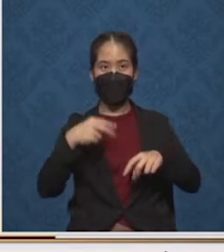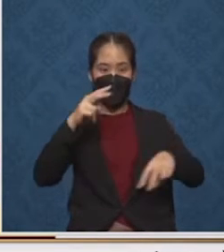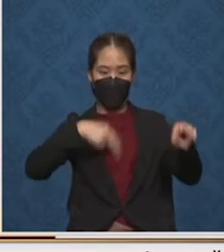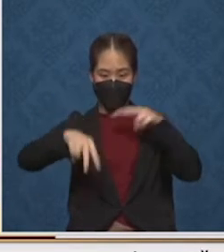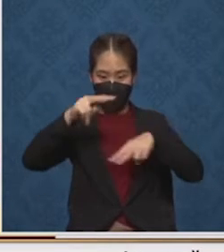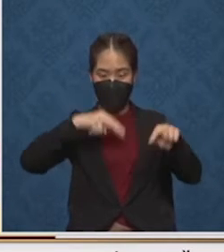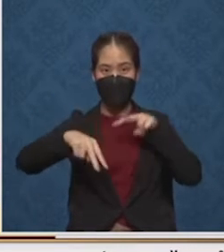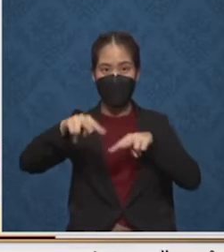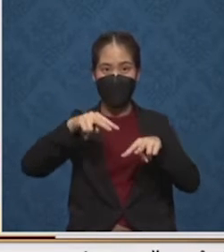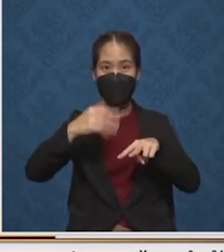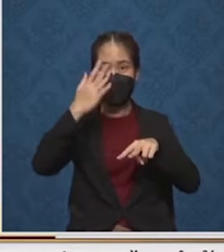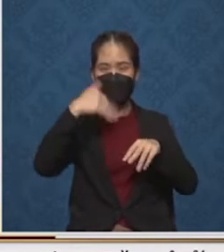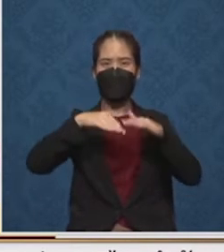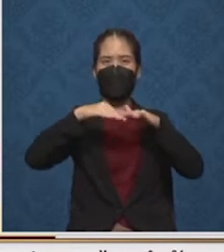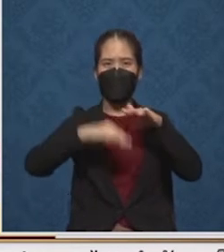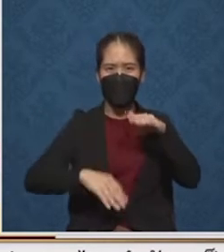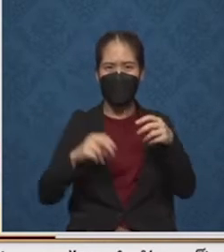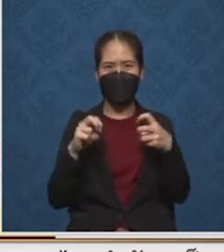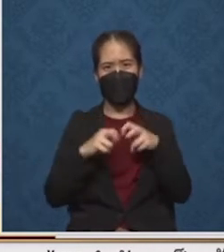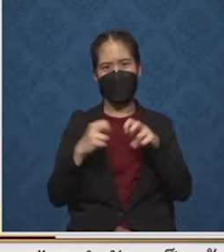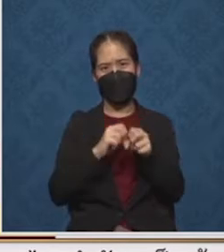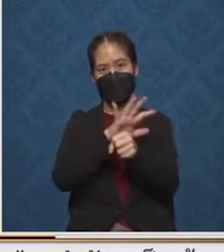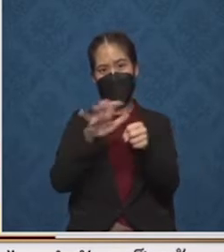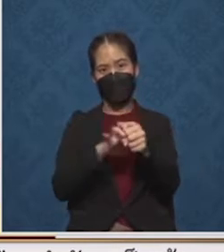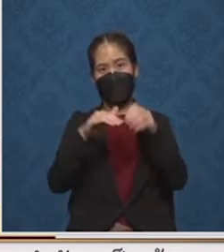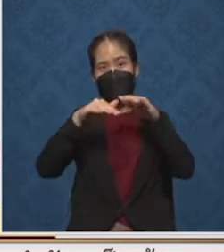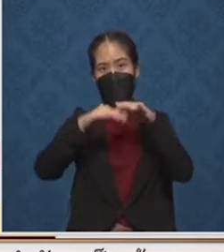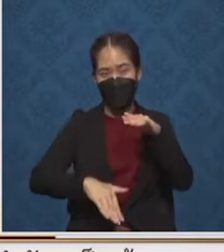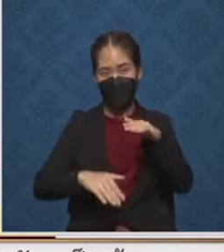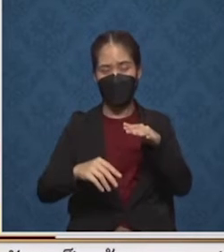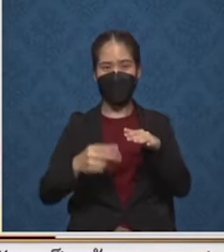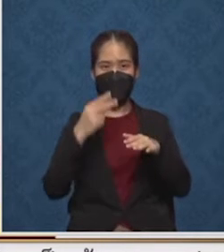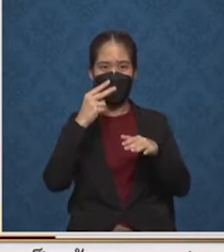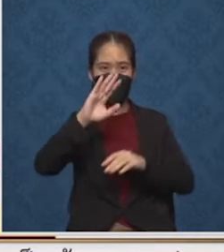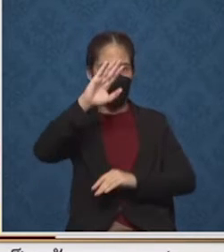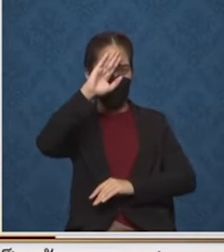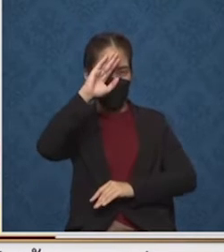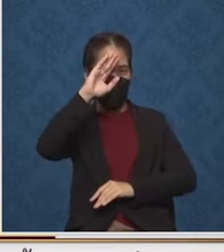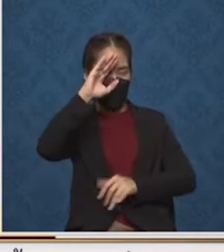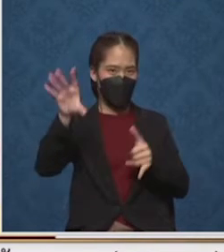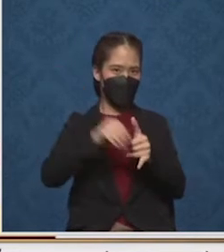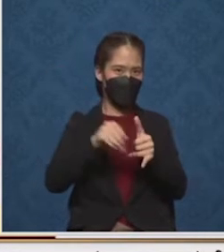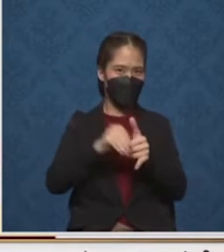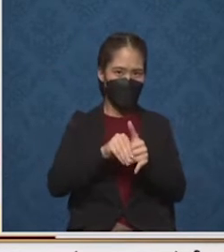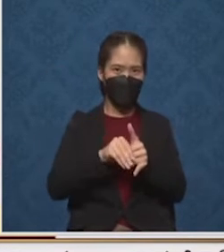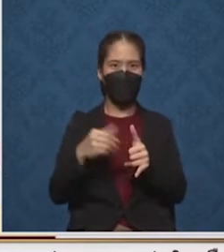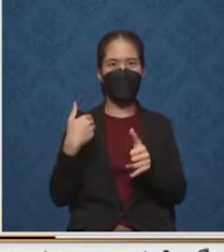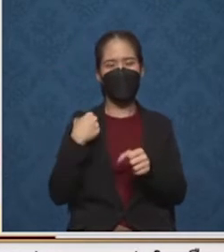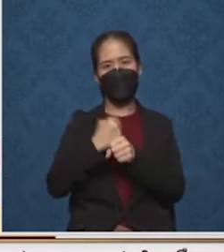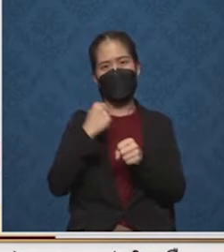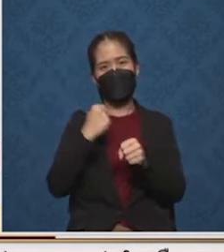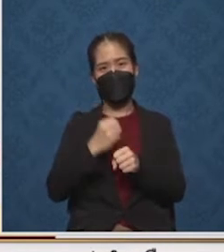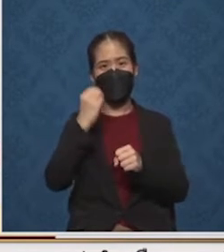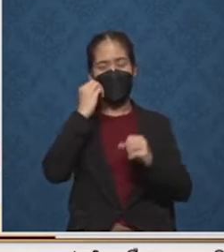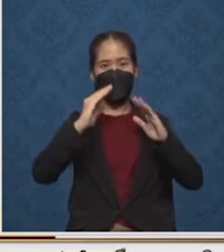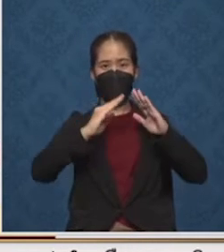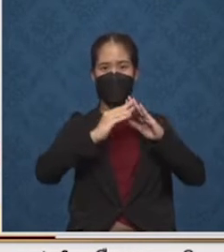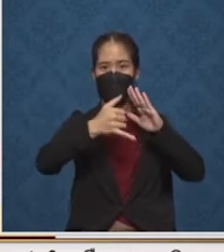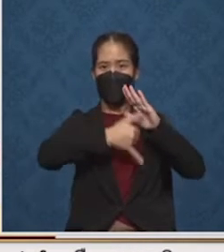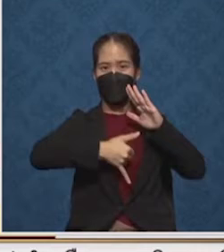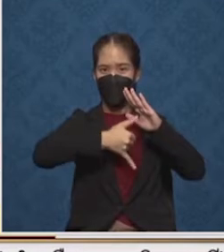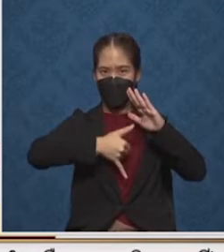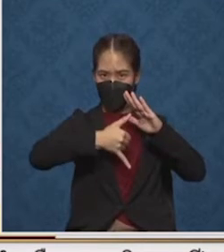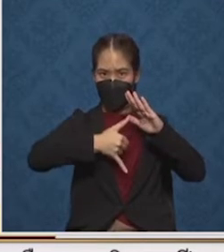กับพี่น้องประชาชนเพื่อลดข้อขวดเพิ่มการนี้ใช้เพิ่มการรักษารถอัตราป่วยตายกับพี่น้องชนทำโคมisolationไงทำงาน